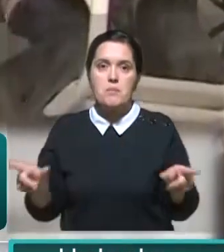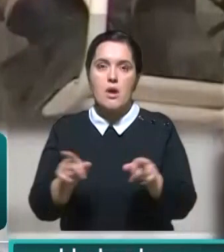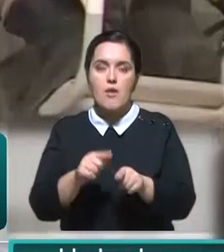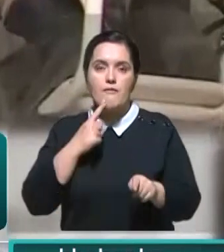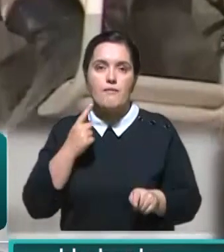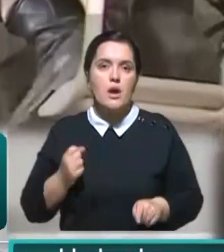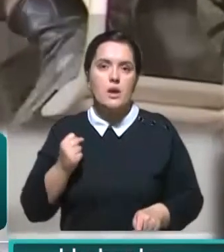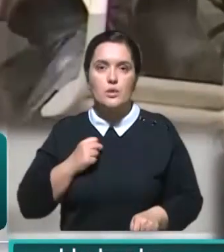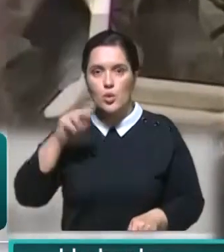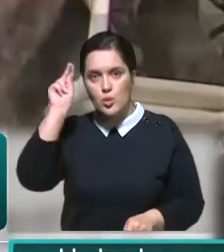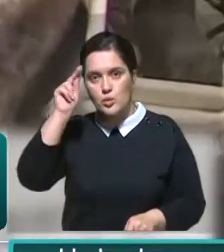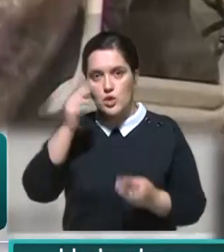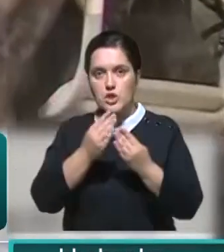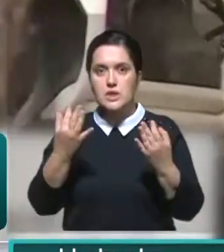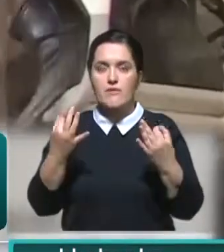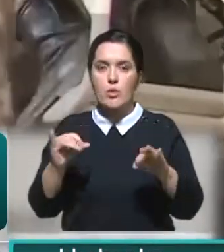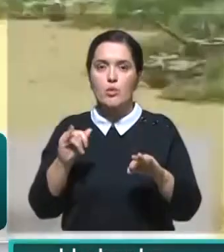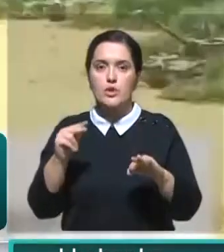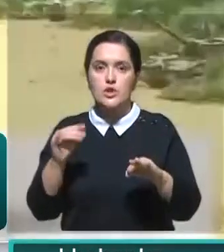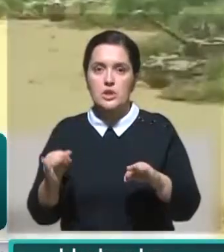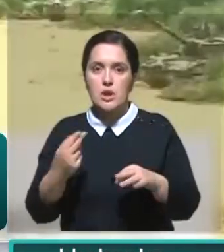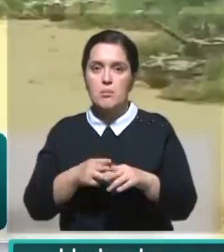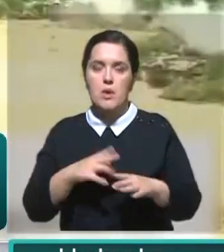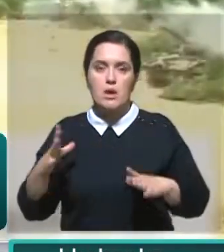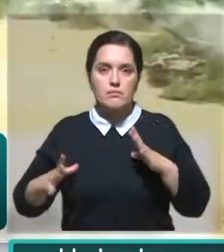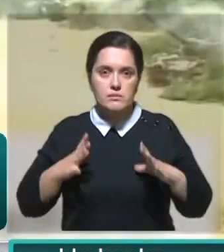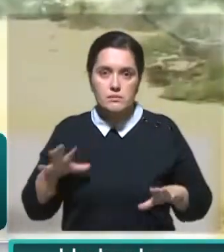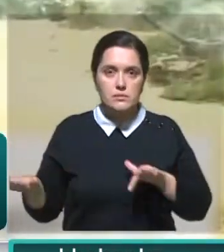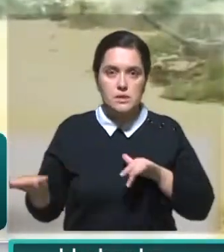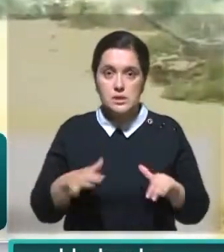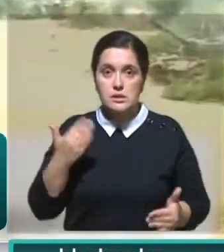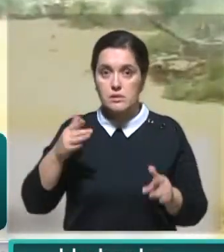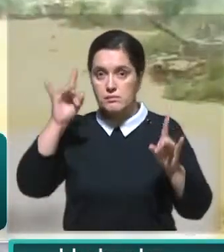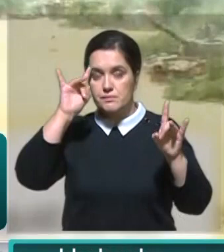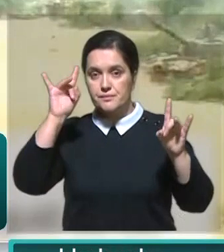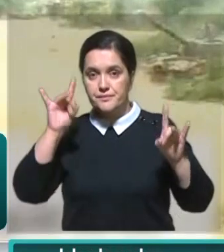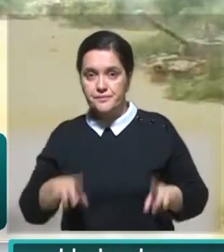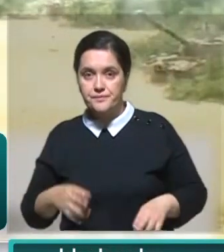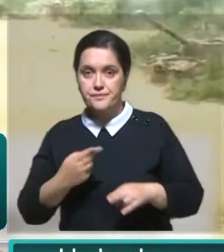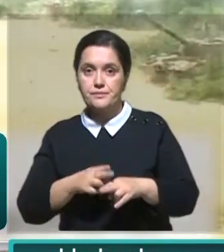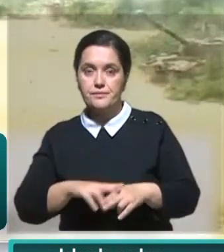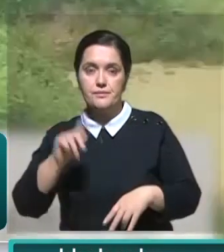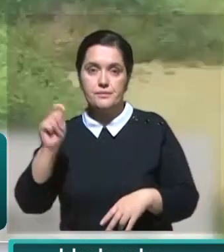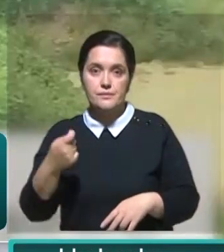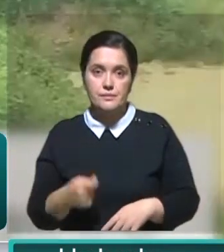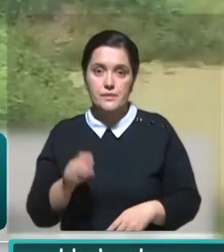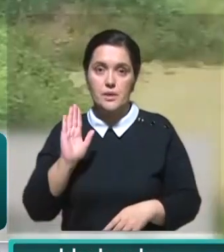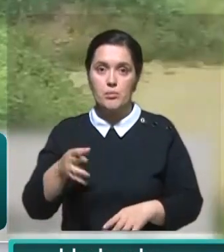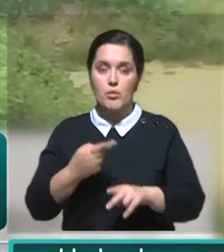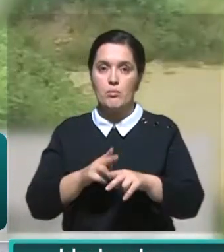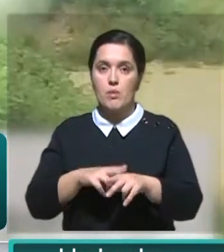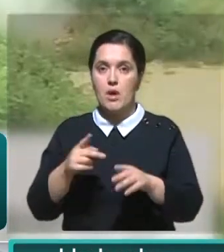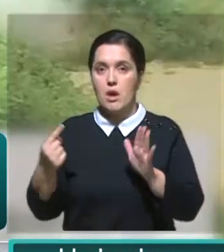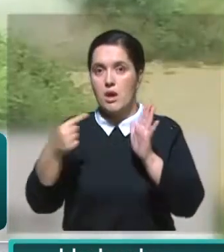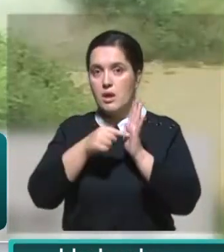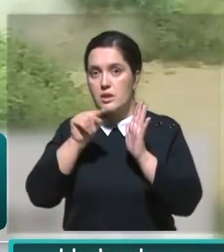военные учения «Щит свободы Ульчи». Он включает в себя отработку действий на случай непредвиденных обстоятельств. В частности, предусмотрено отражение